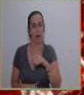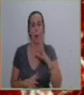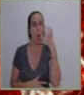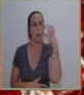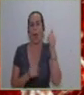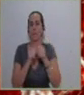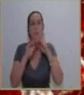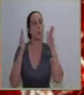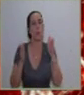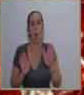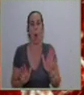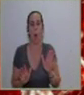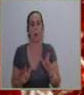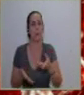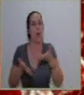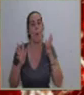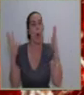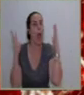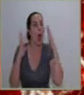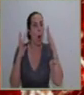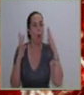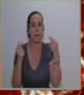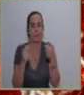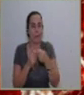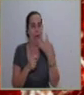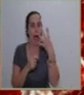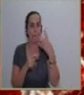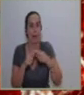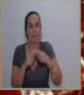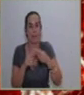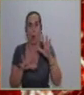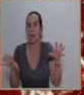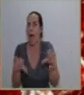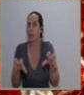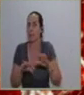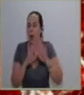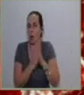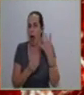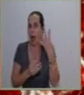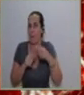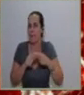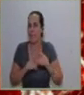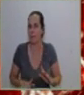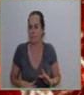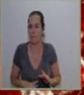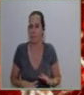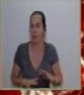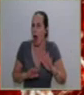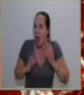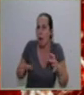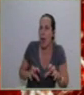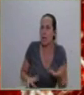סוכות, והוא מאוד לחוץ לגבי ארבעת המינים. מאוד עצבני על כל העניין של ארבעת המינים. למה